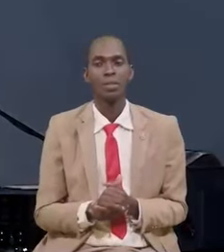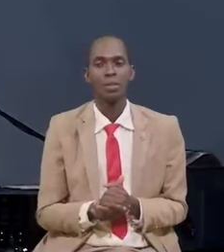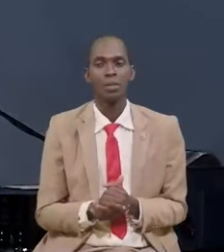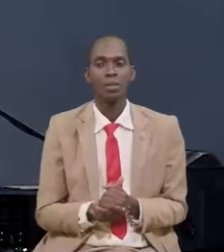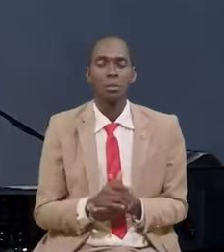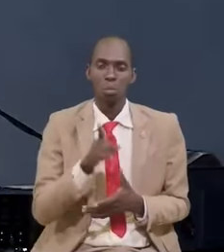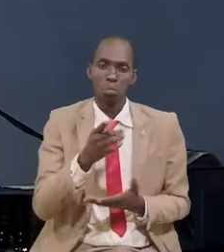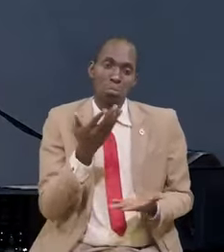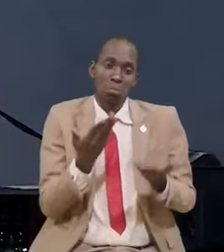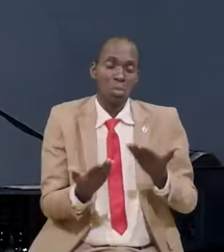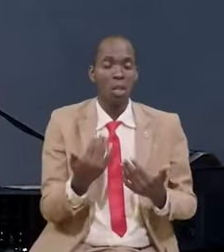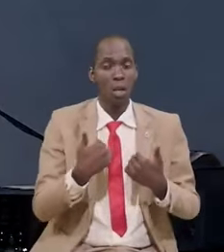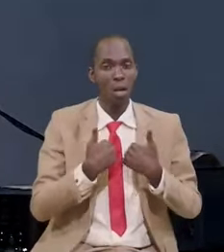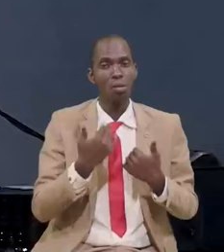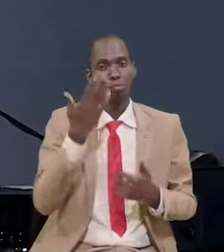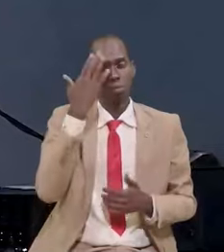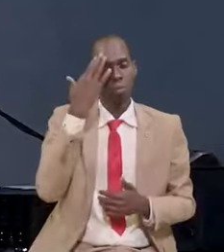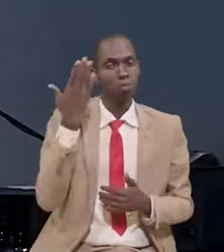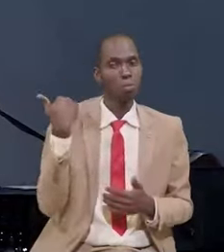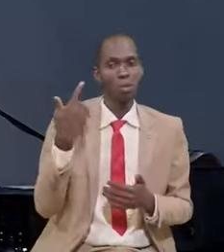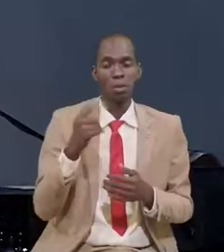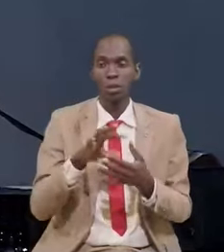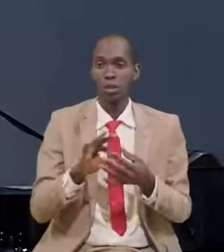Peut-être que vous connaissez l'histoire.